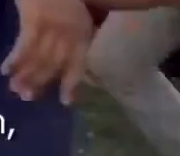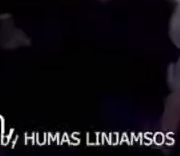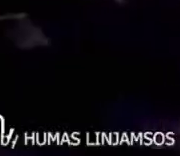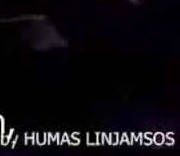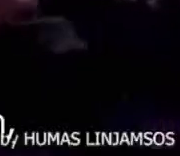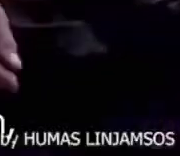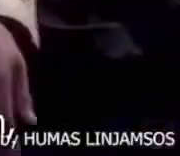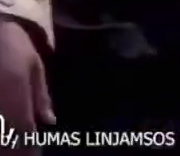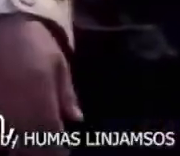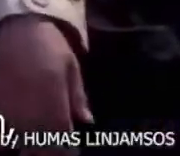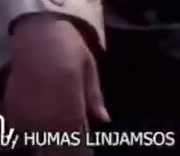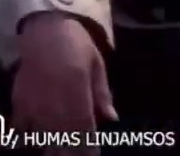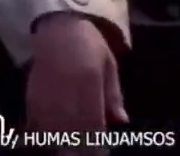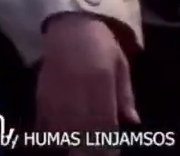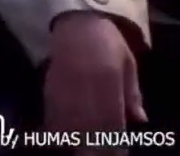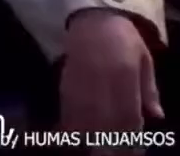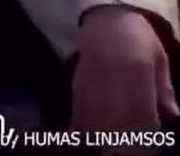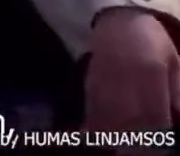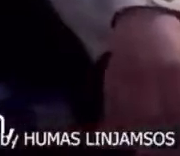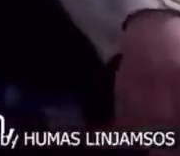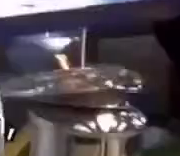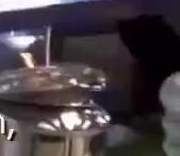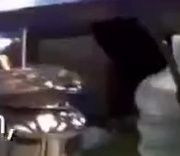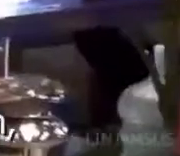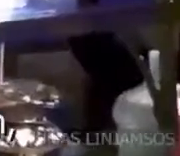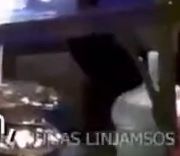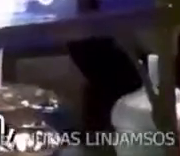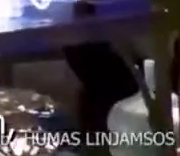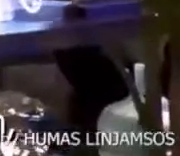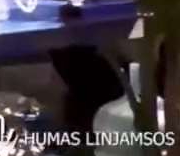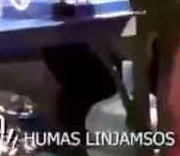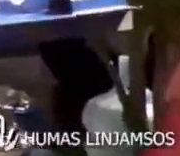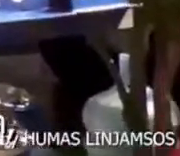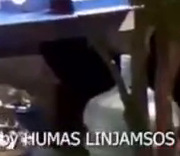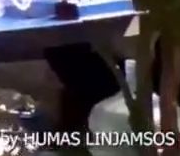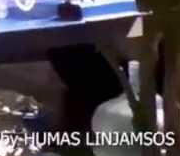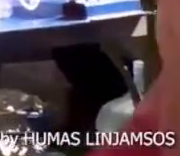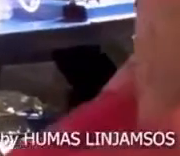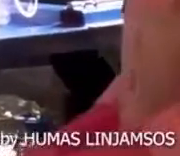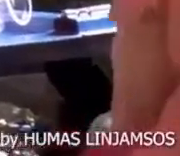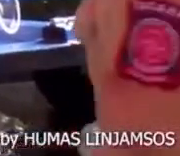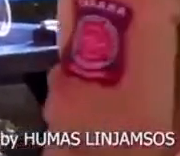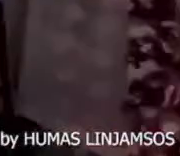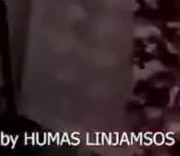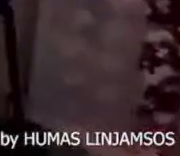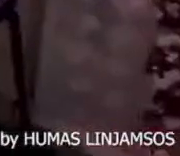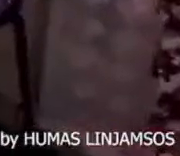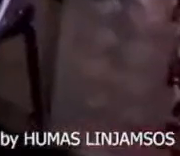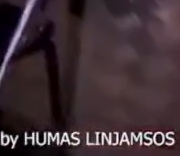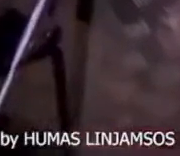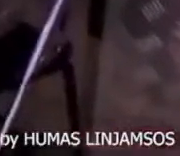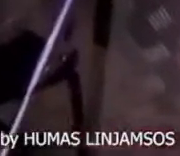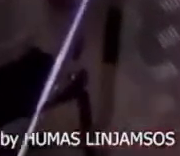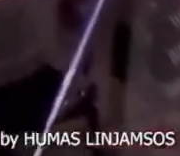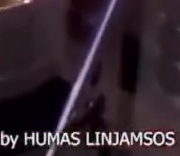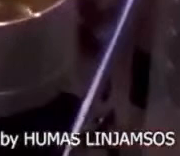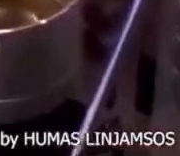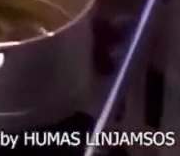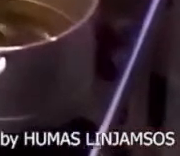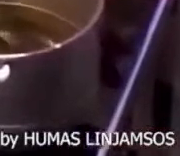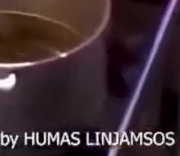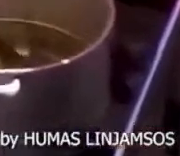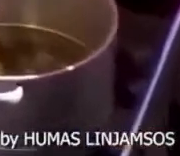Dalam Tagana, perempuan mendapat tempat dan kedudukan yang sama dengan laki-laki untuk memberikan kontribusi dalam